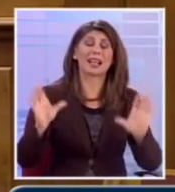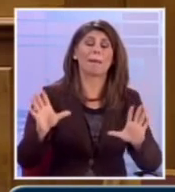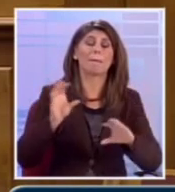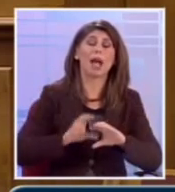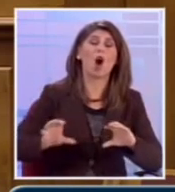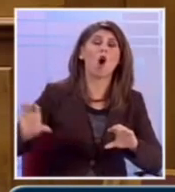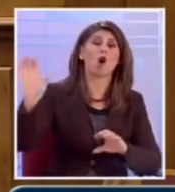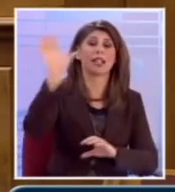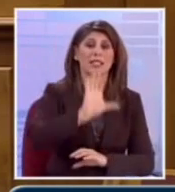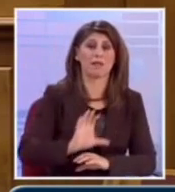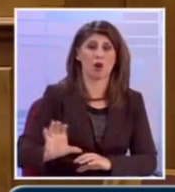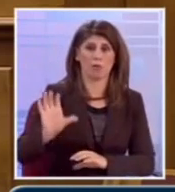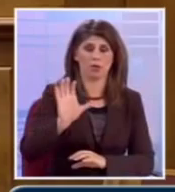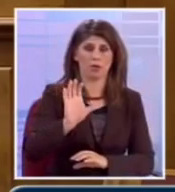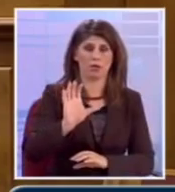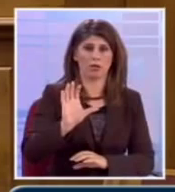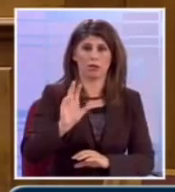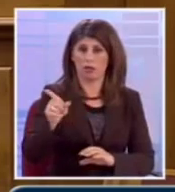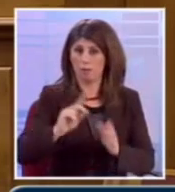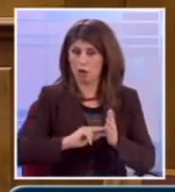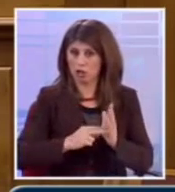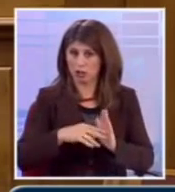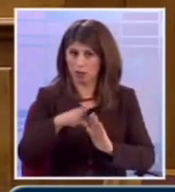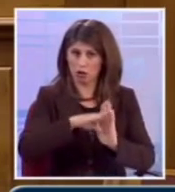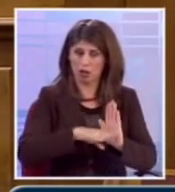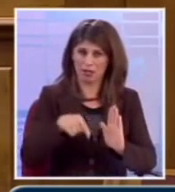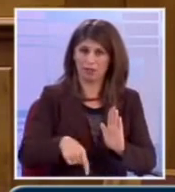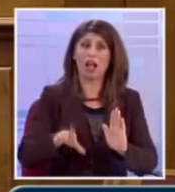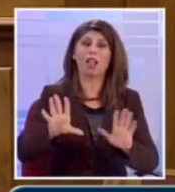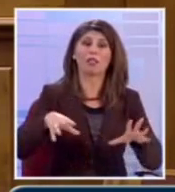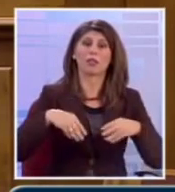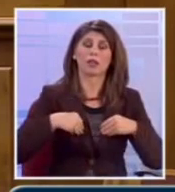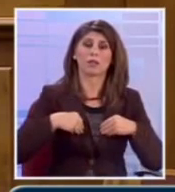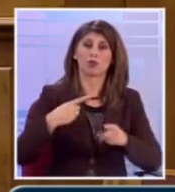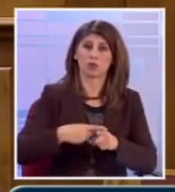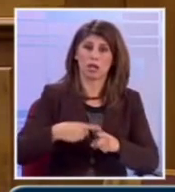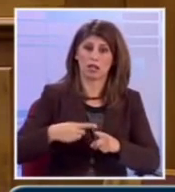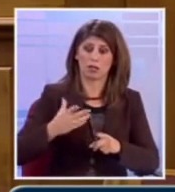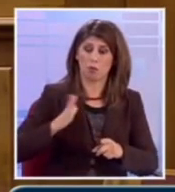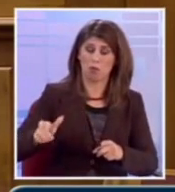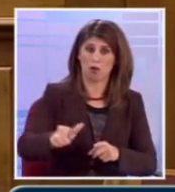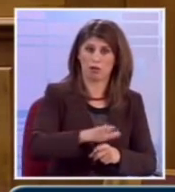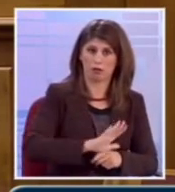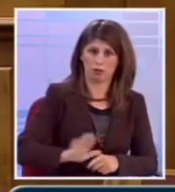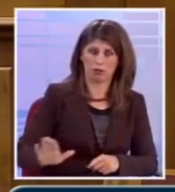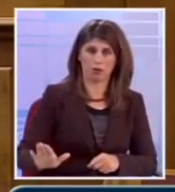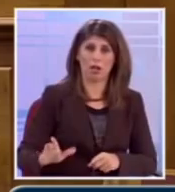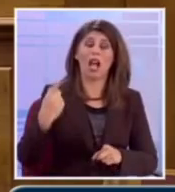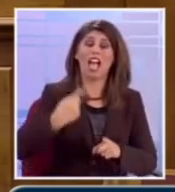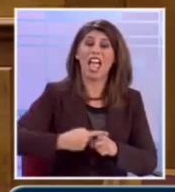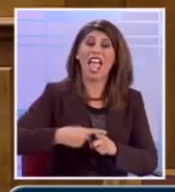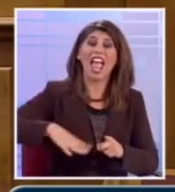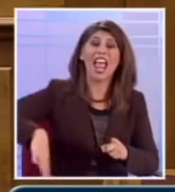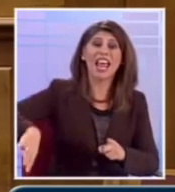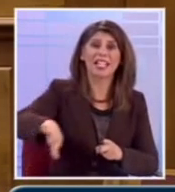της Ευρώπης. Προσέξτε τα προγράμματα αυτά δεν έγιναν αποδεκτά απ το ελληνικό λαό. Ο ελληνικός